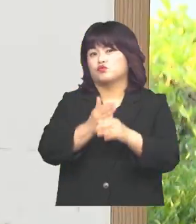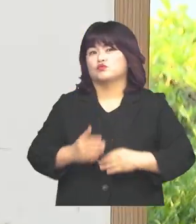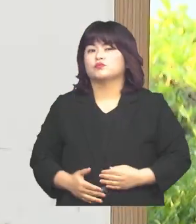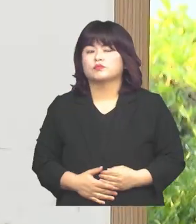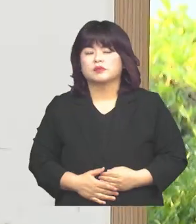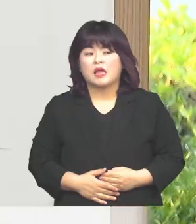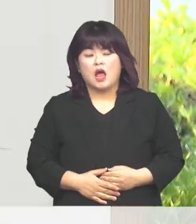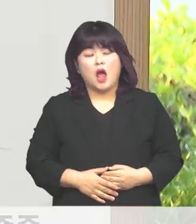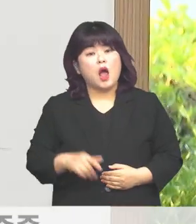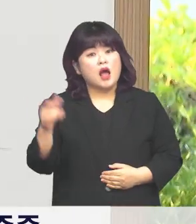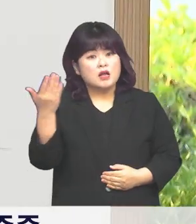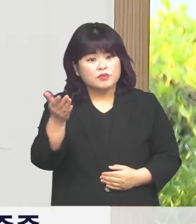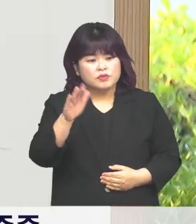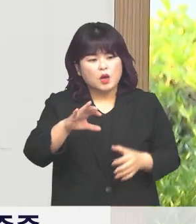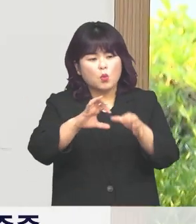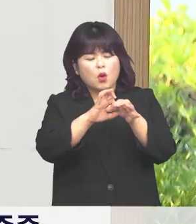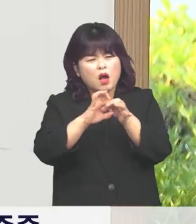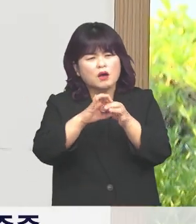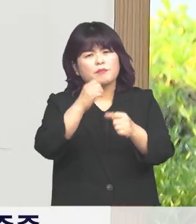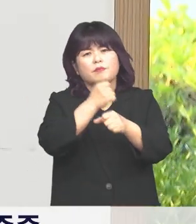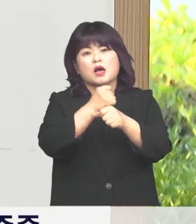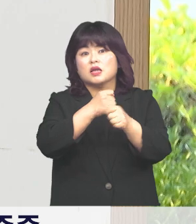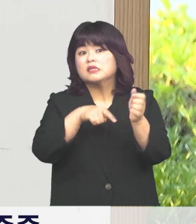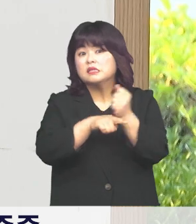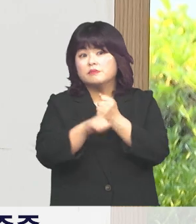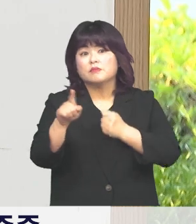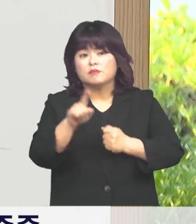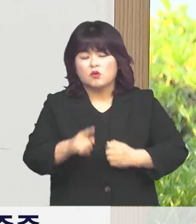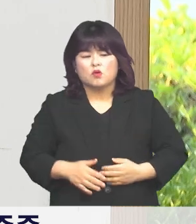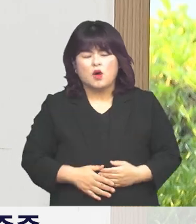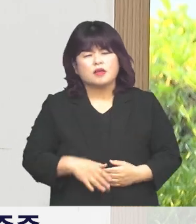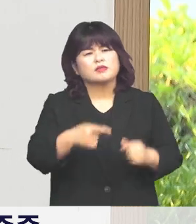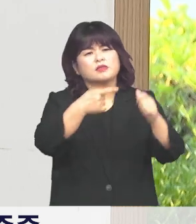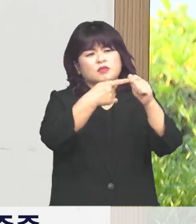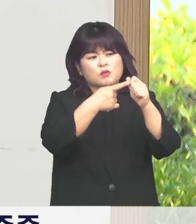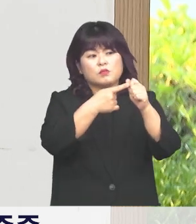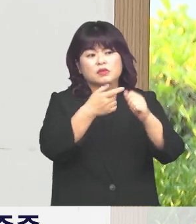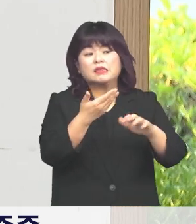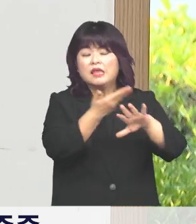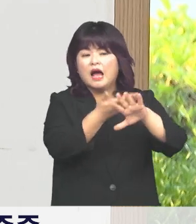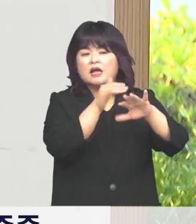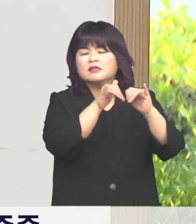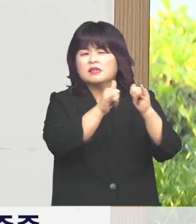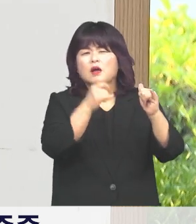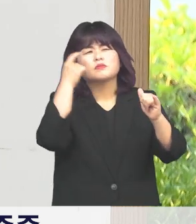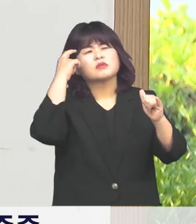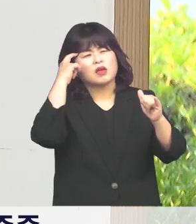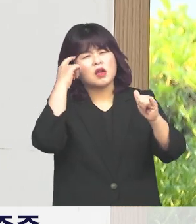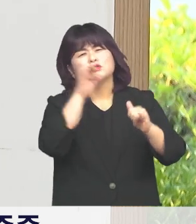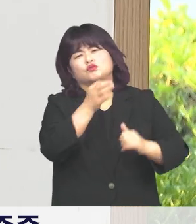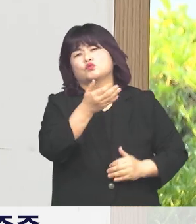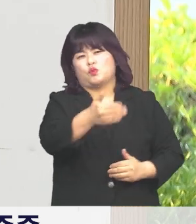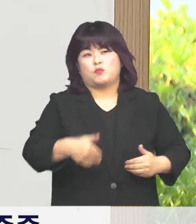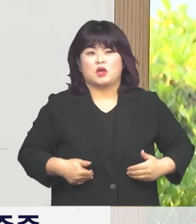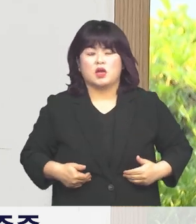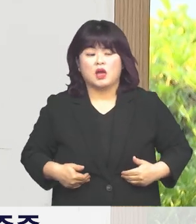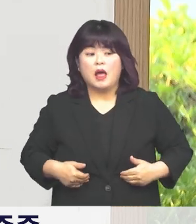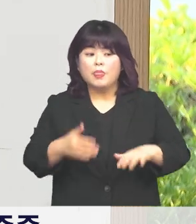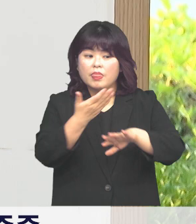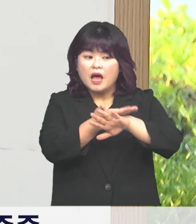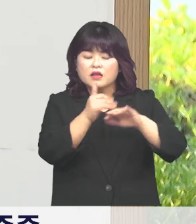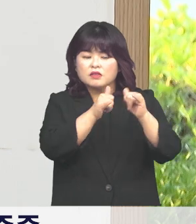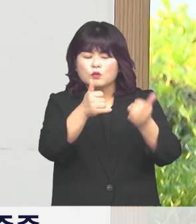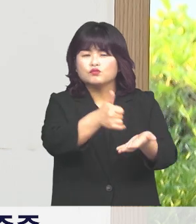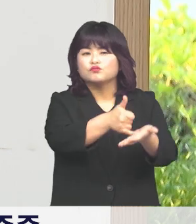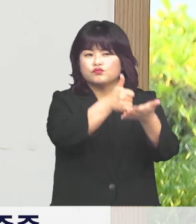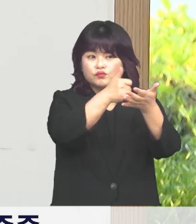고민입니다. 그런데 관계를 맺는 거는 첫째는 상대의 다른 생각 인정, 상대의